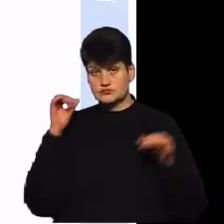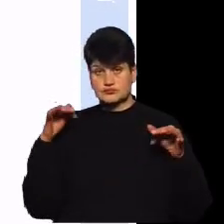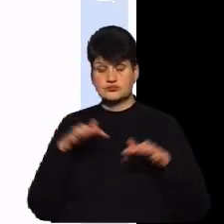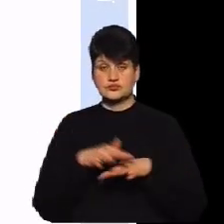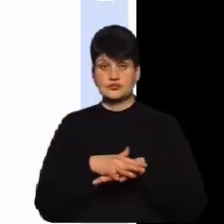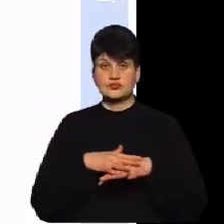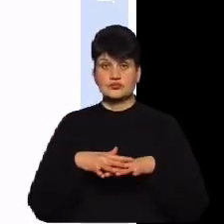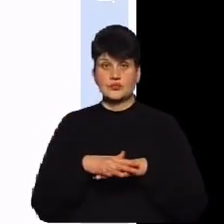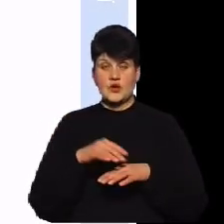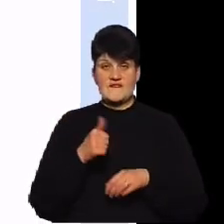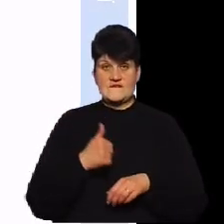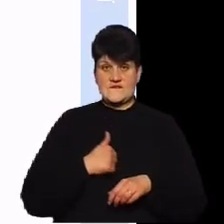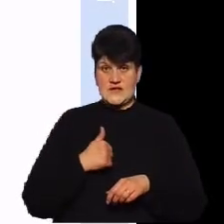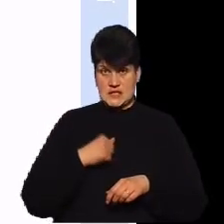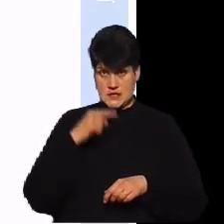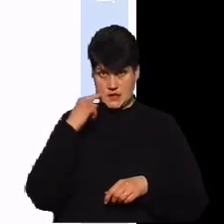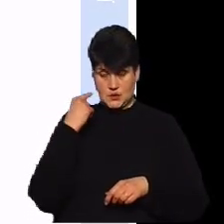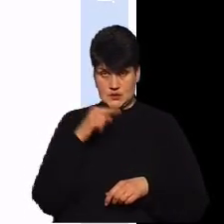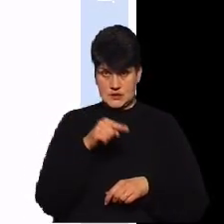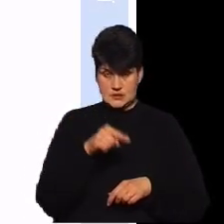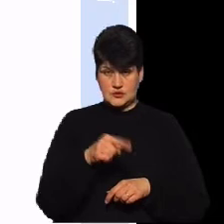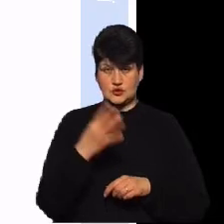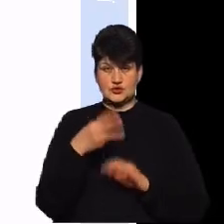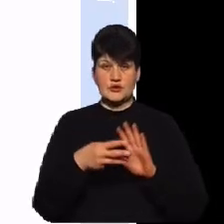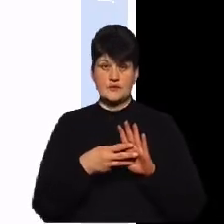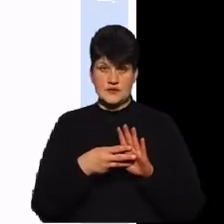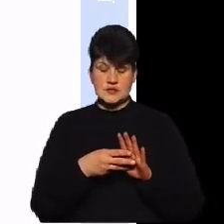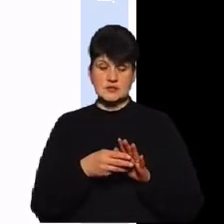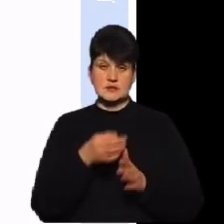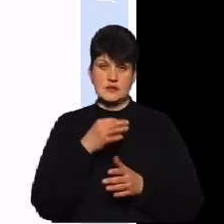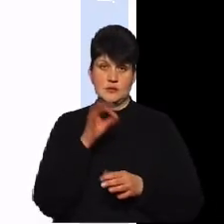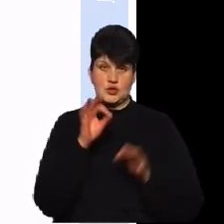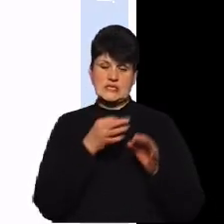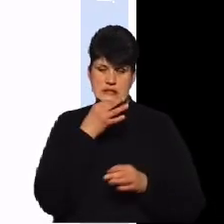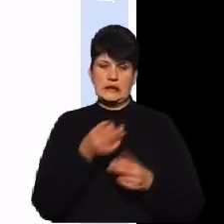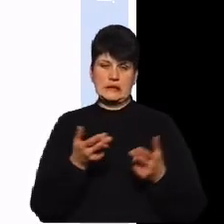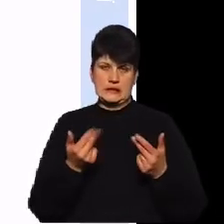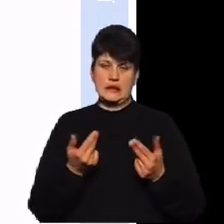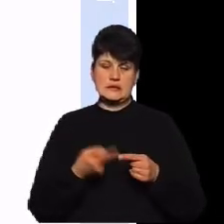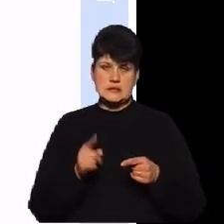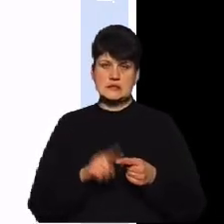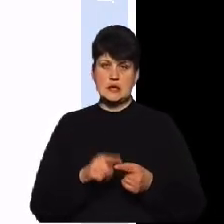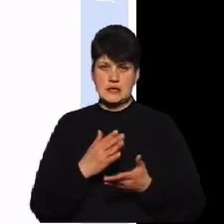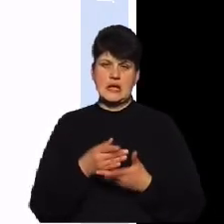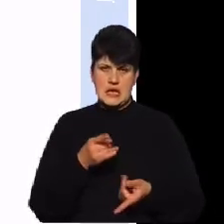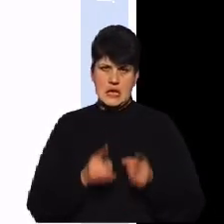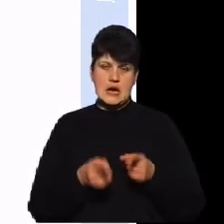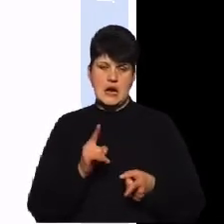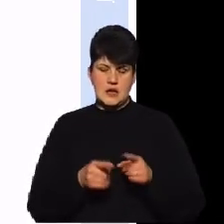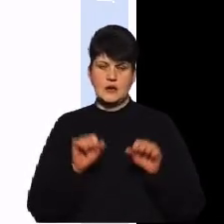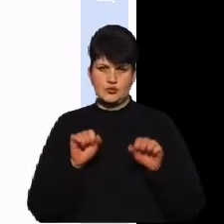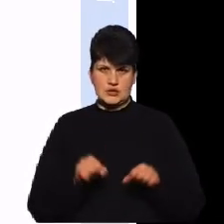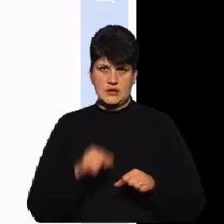загрозою реального російського вторгнення, 48% відповідають, що так, на їхню думку, це є реальною основою можливого російського